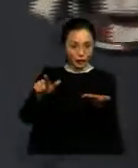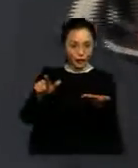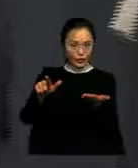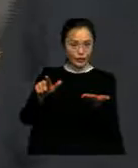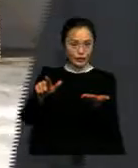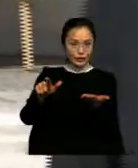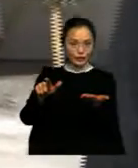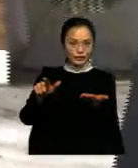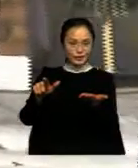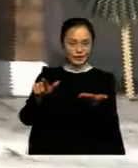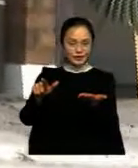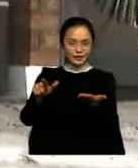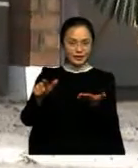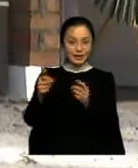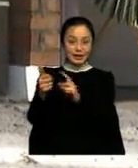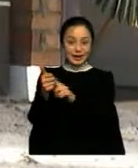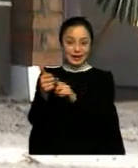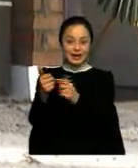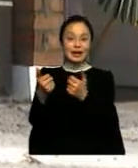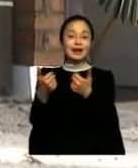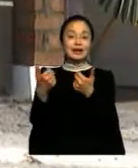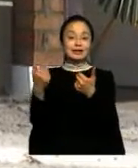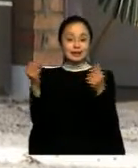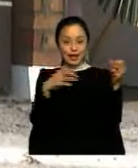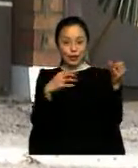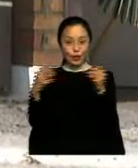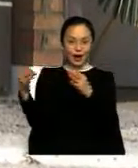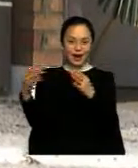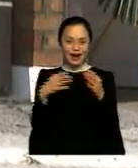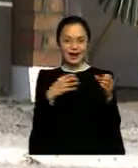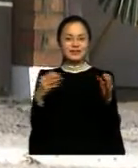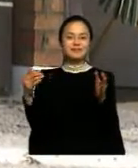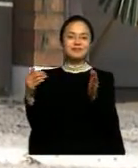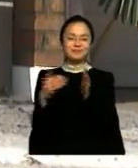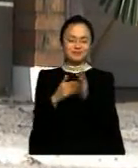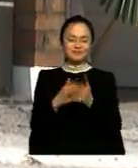이우인 기획감사실장으로부터 희복 만들기 사업에 대해서 직접 얘기를 나눠봤습니다.